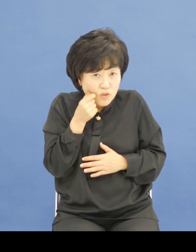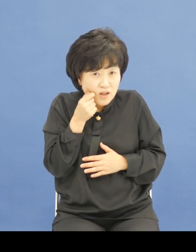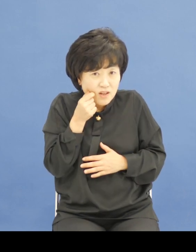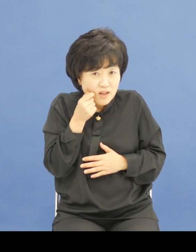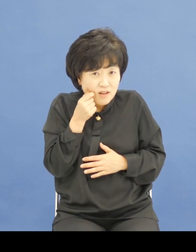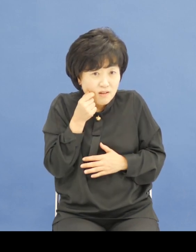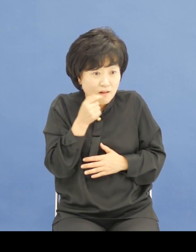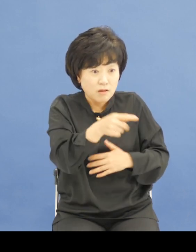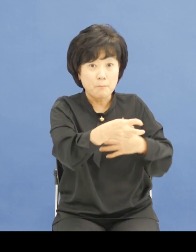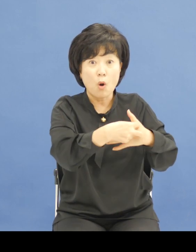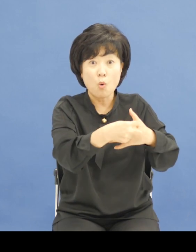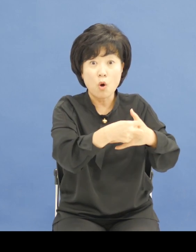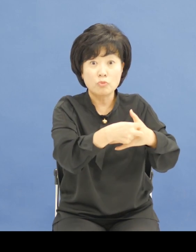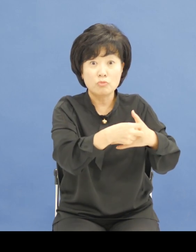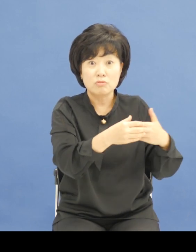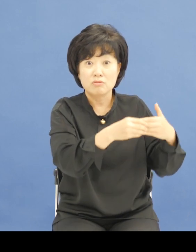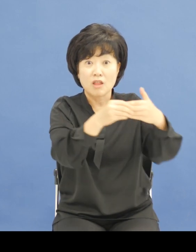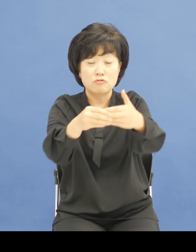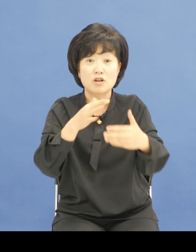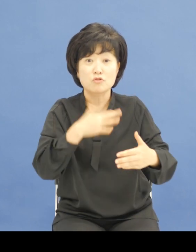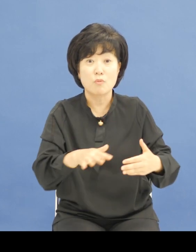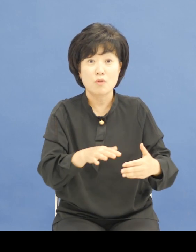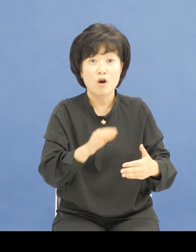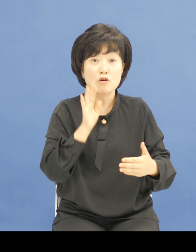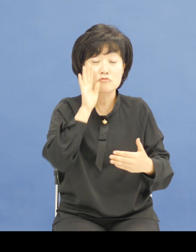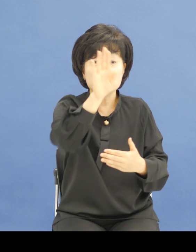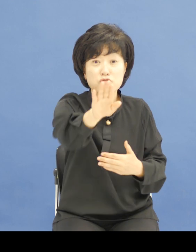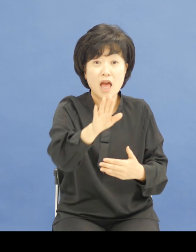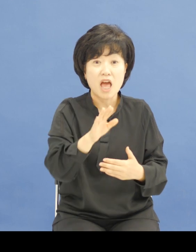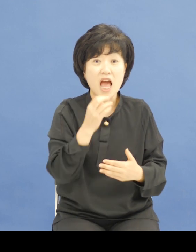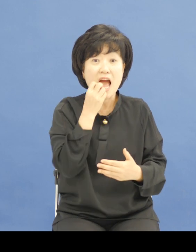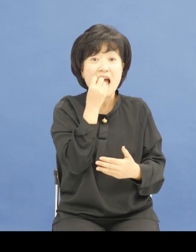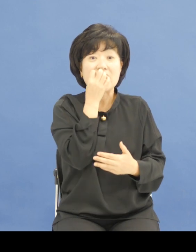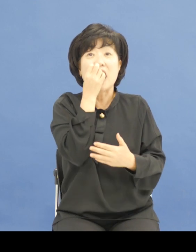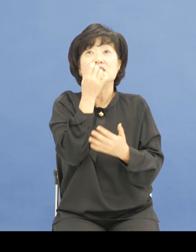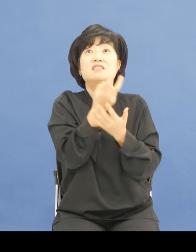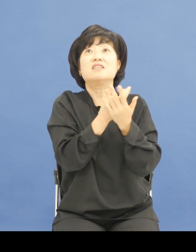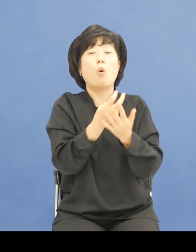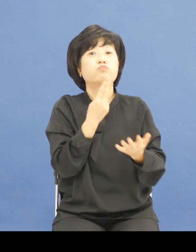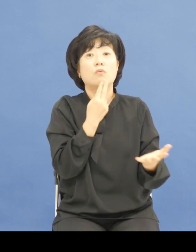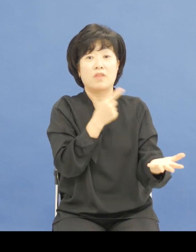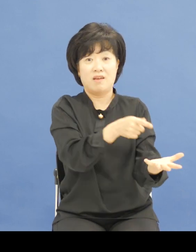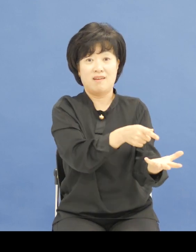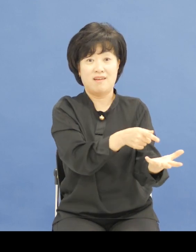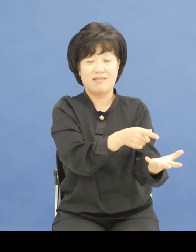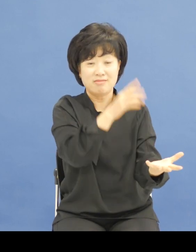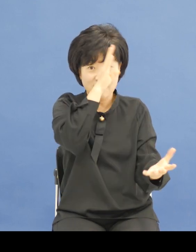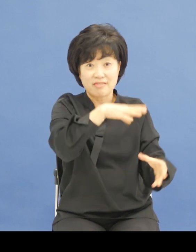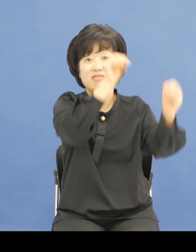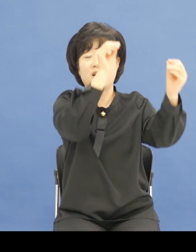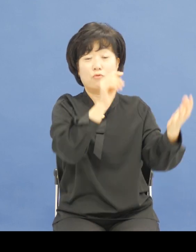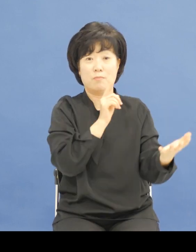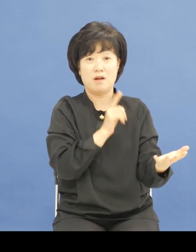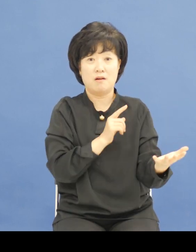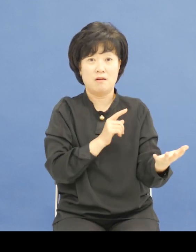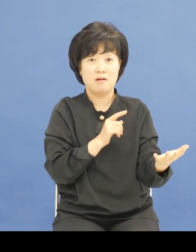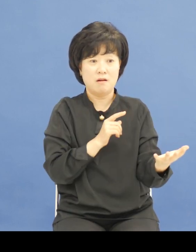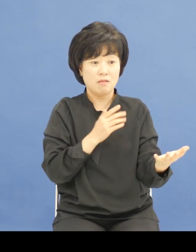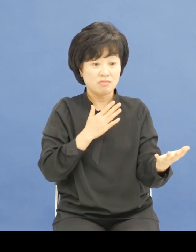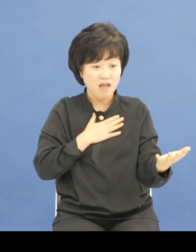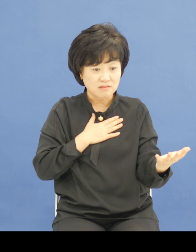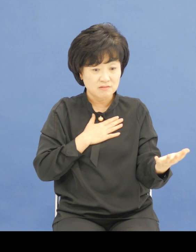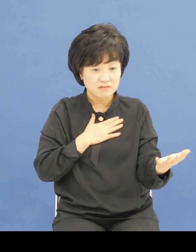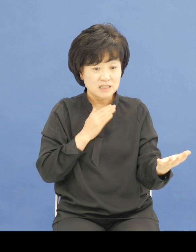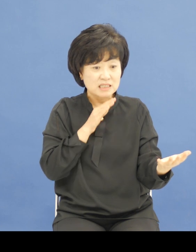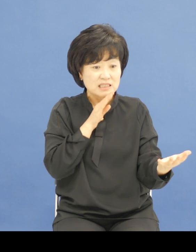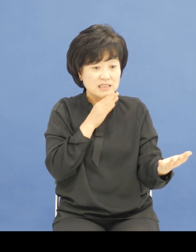교회 저기 병원도 안 갔대요. 그대로 아프지도 않았다는 거예요, 그 사람들 말로는. 그러니까 나는 내가